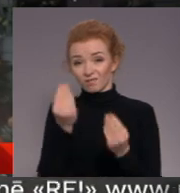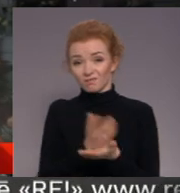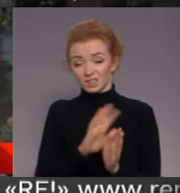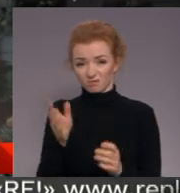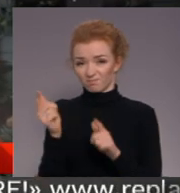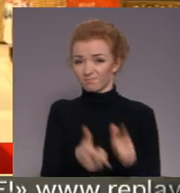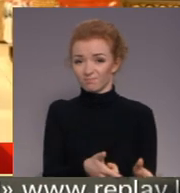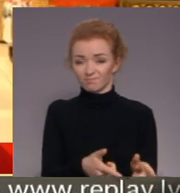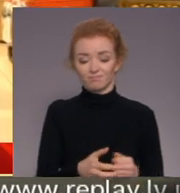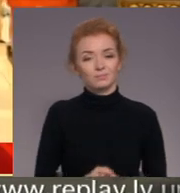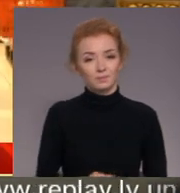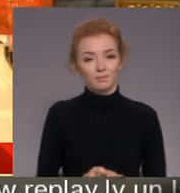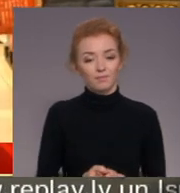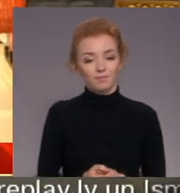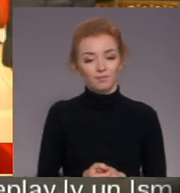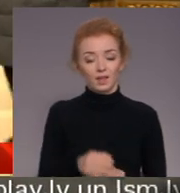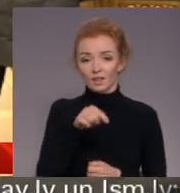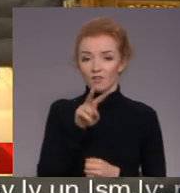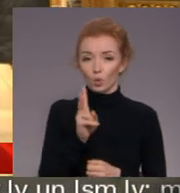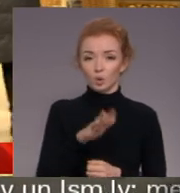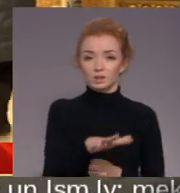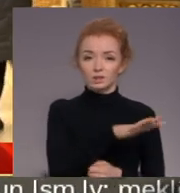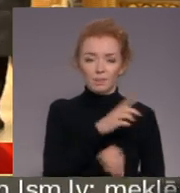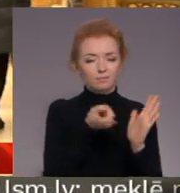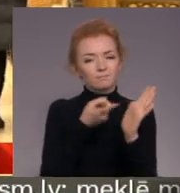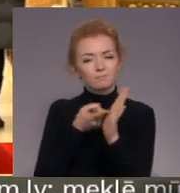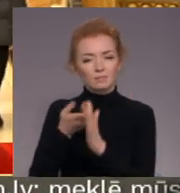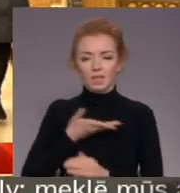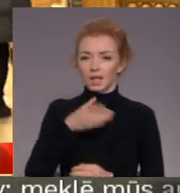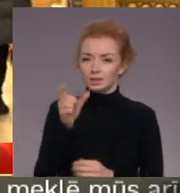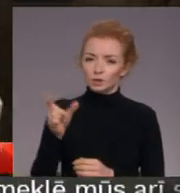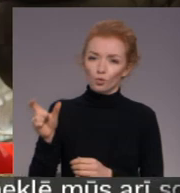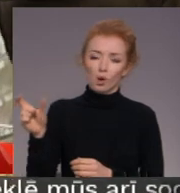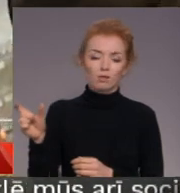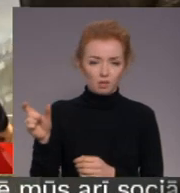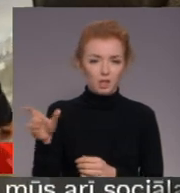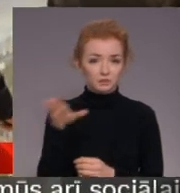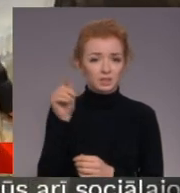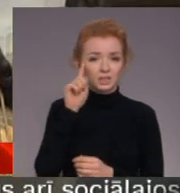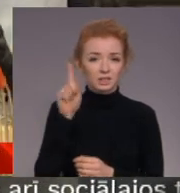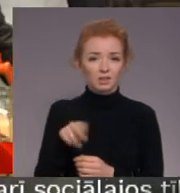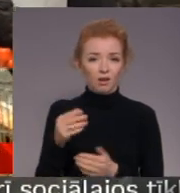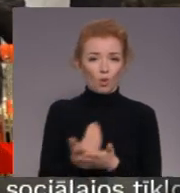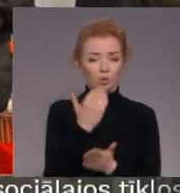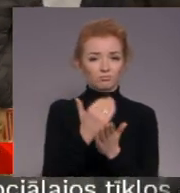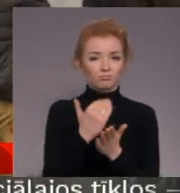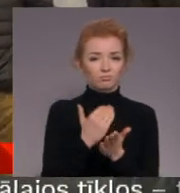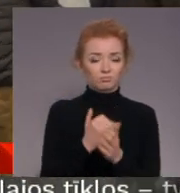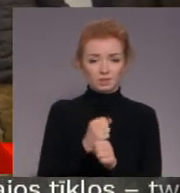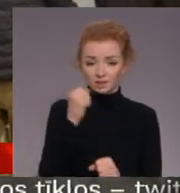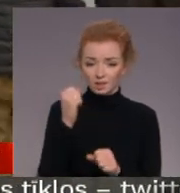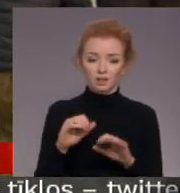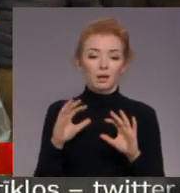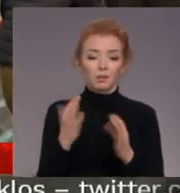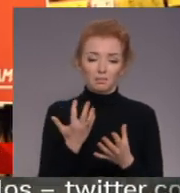jāmet ārā. Te jau visi TV Kurzemē nedēļas nogalē aptaujāti iedzīvotāji tirdzniecības vietās bija lietas kursā par jauniem ierobežojumiem, taču viņu vērtējums